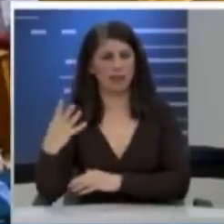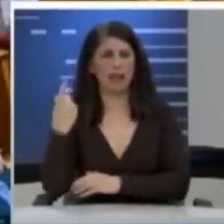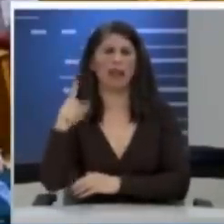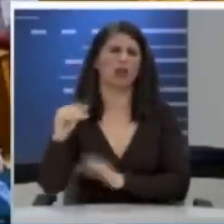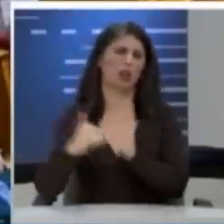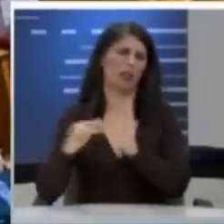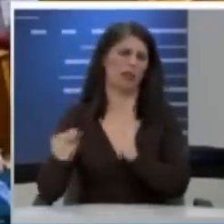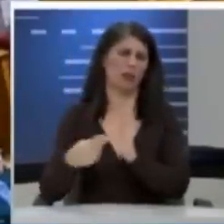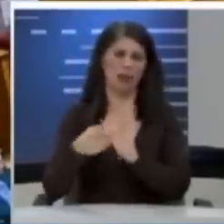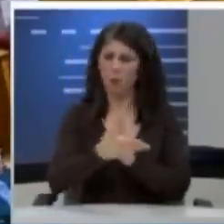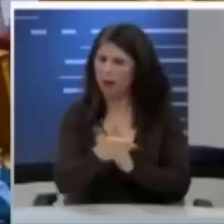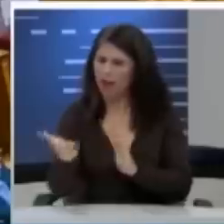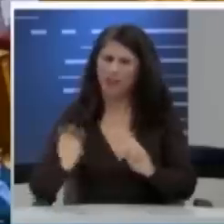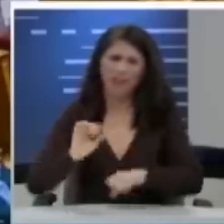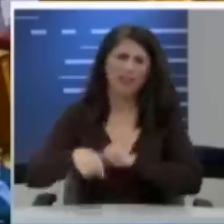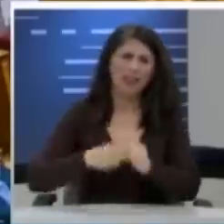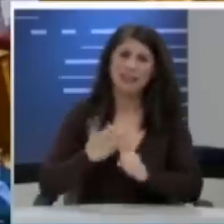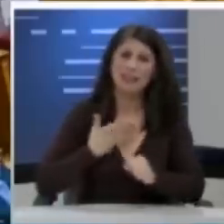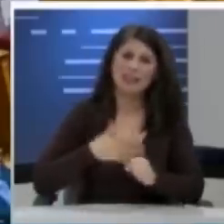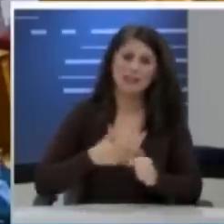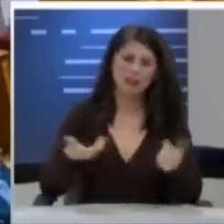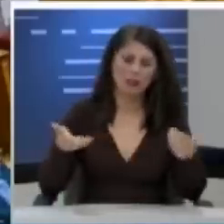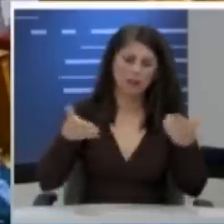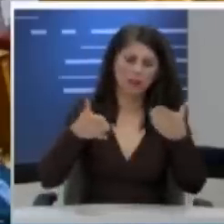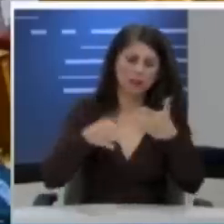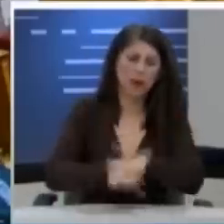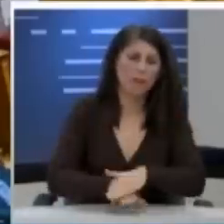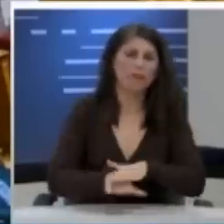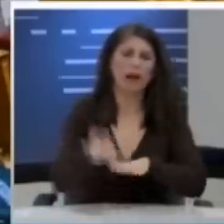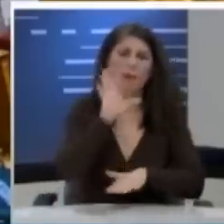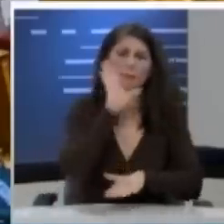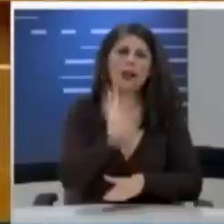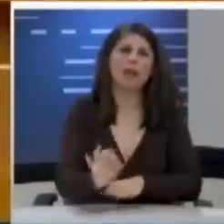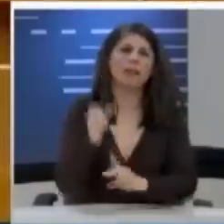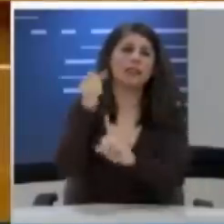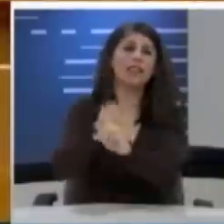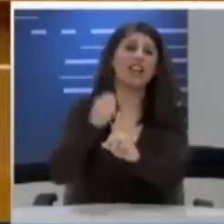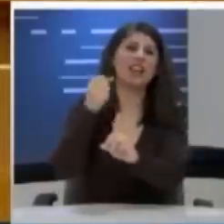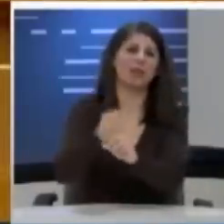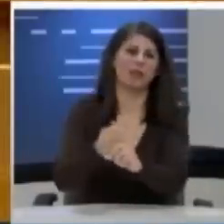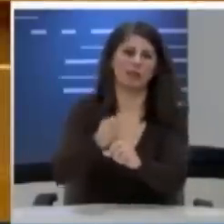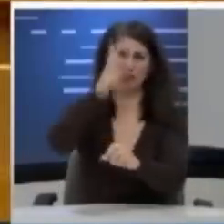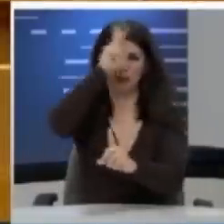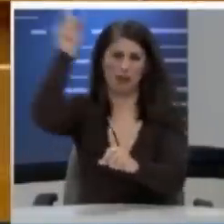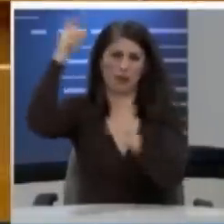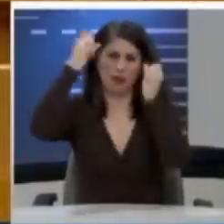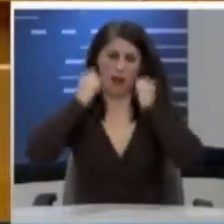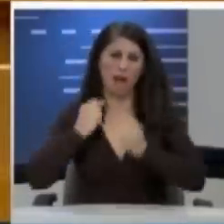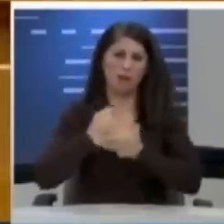δεν επιχειρείται μόνο να θαυτεί η πραγματική διεκδίκηση των γερμανικών